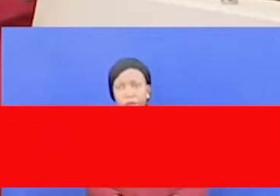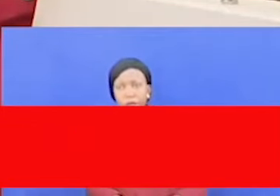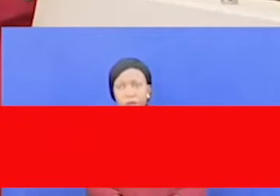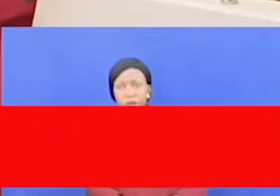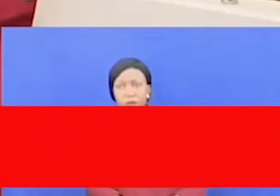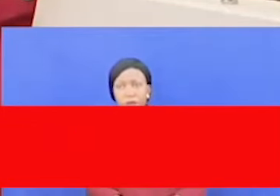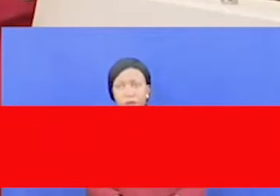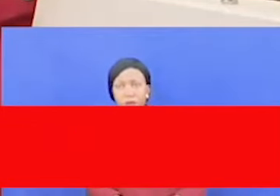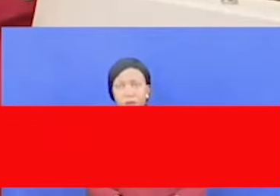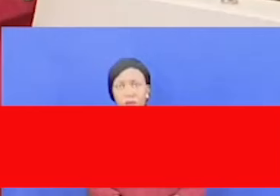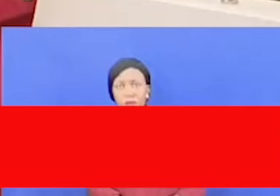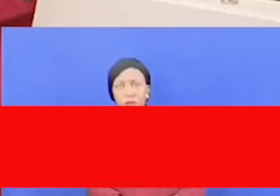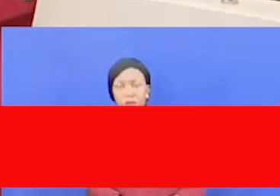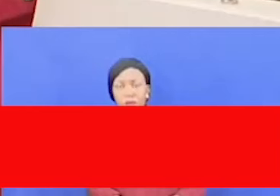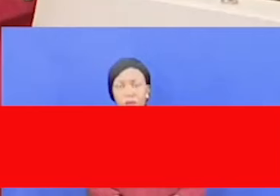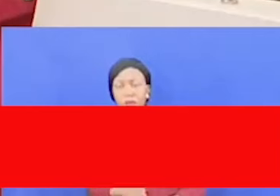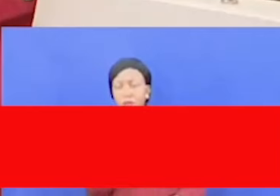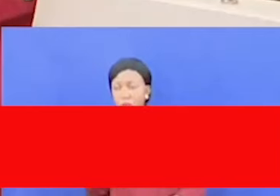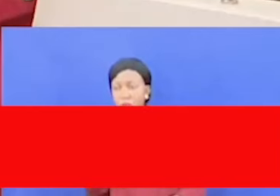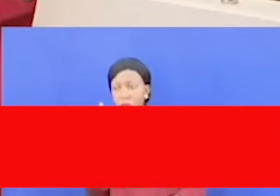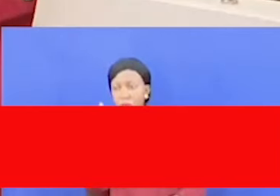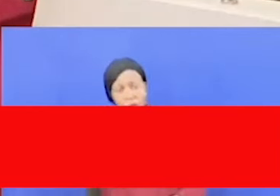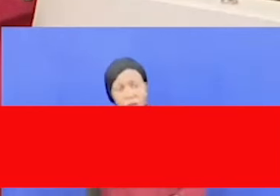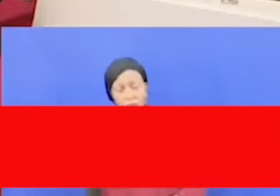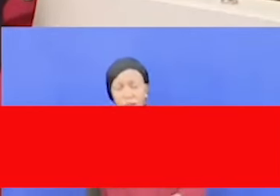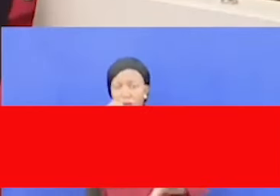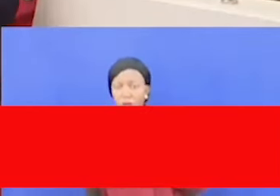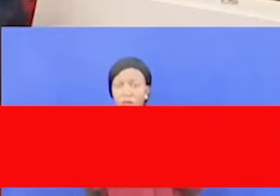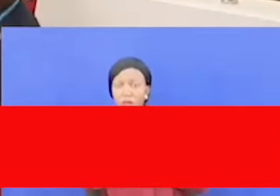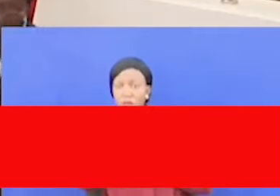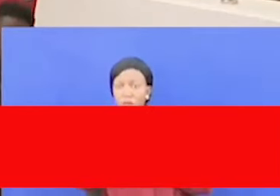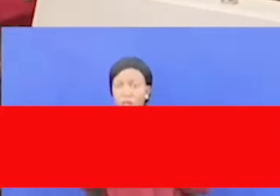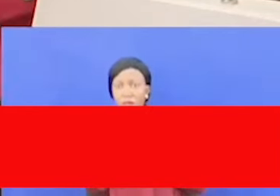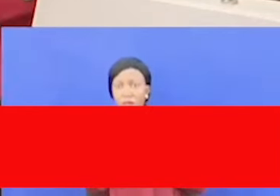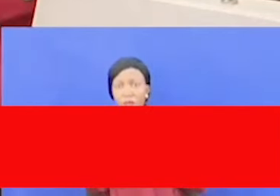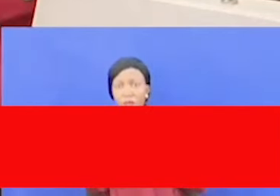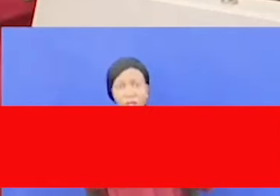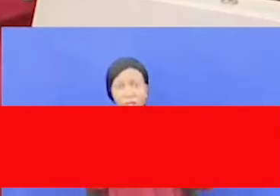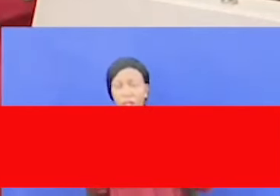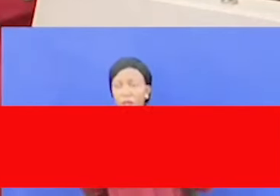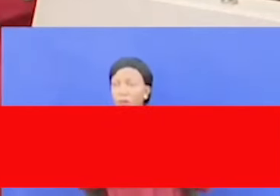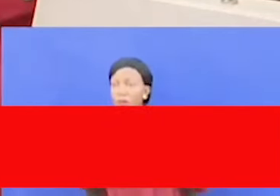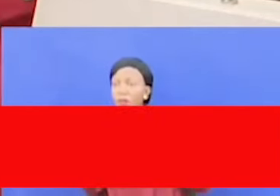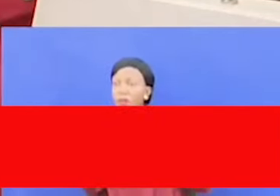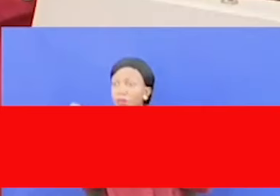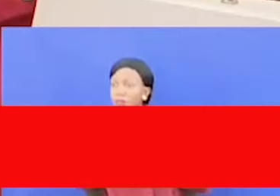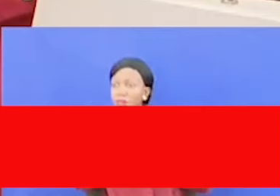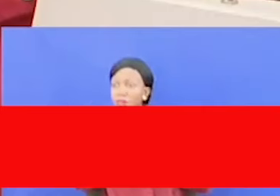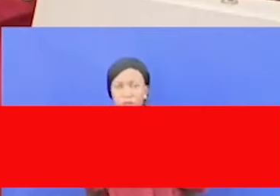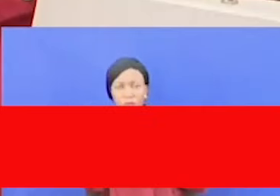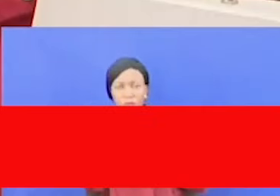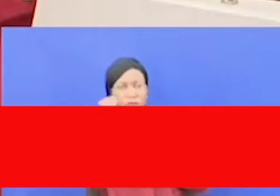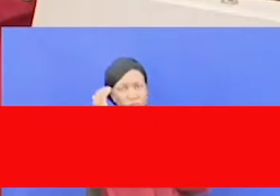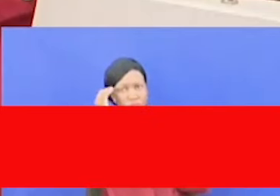Mheshimiwa mwenyekiti, kwanza nipongeze uamuzi wa wizara ya mambo ya ndani ya kuongeza siku. Ni jambo la kiungwana, na kwa